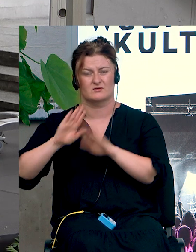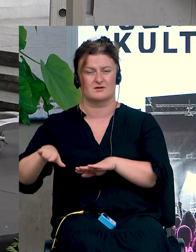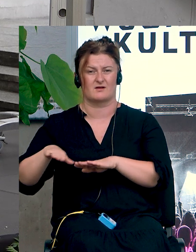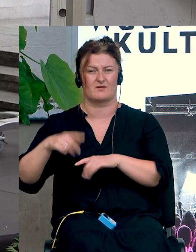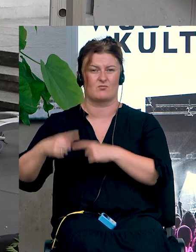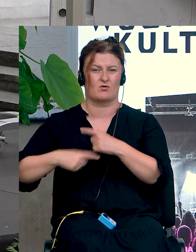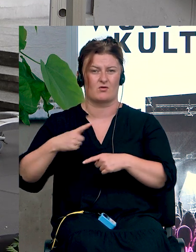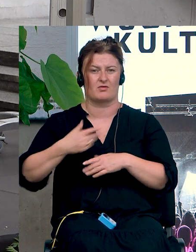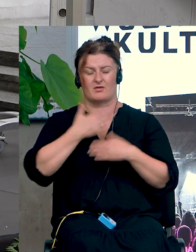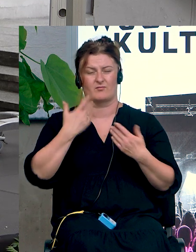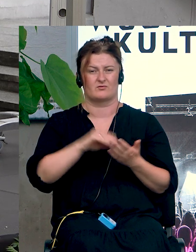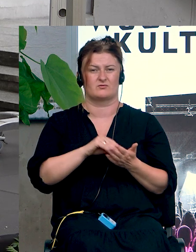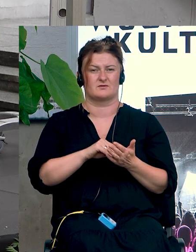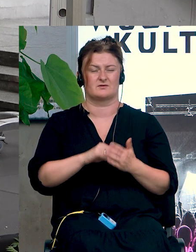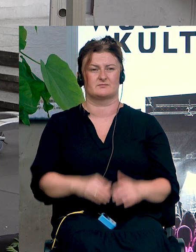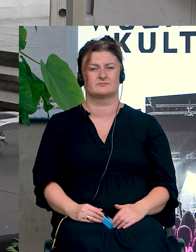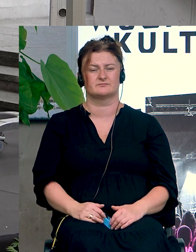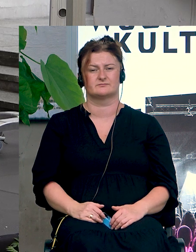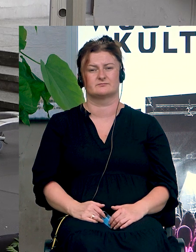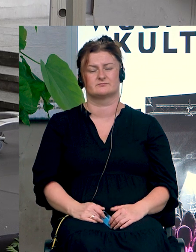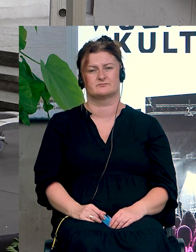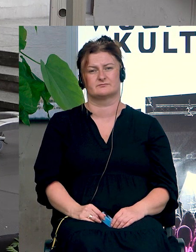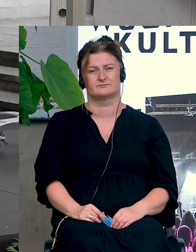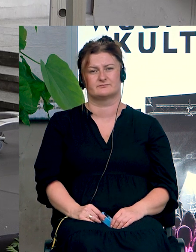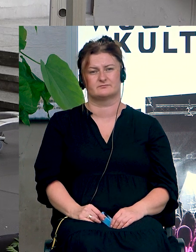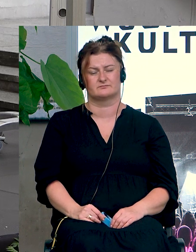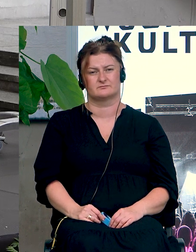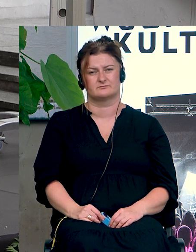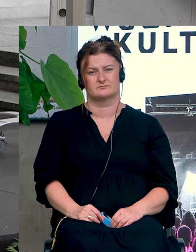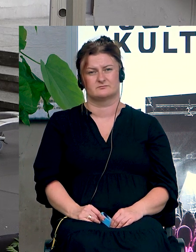найгострішого. І